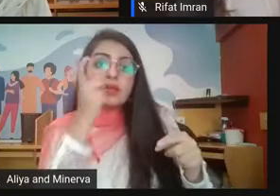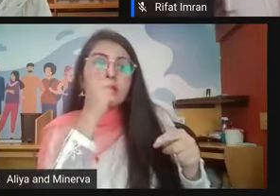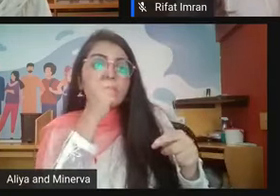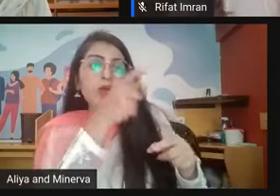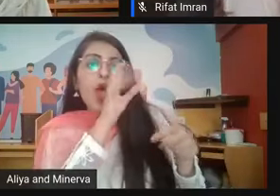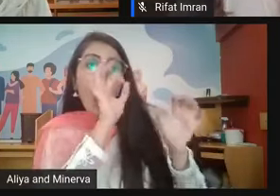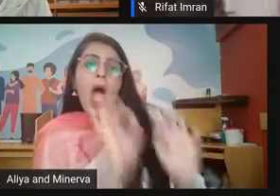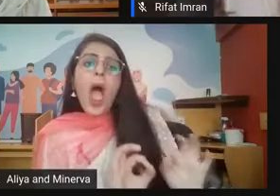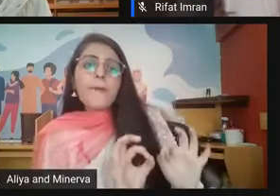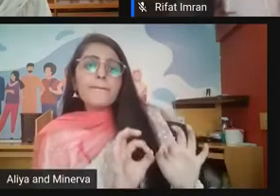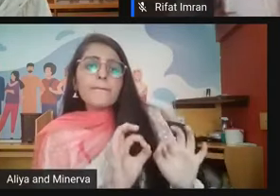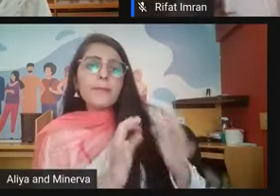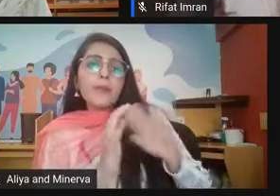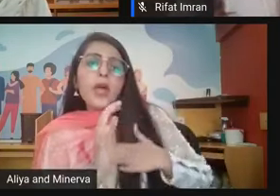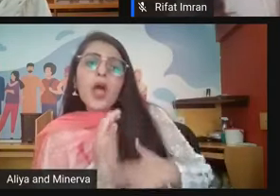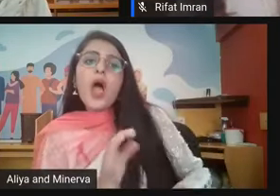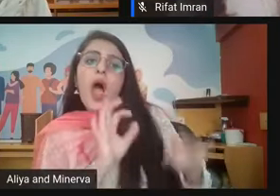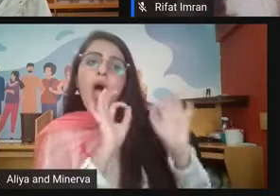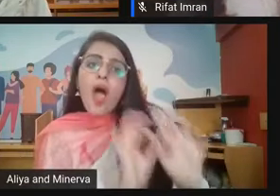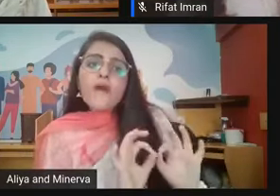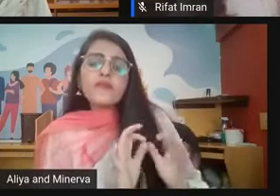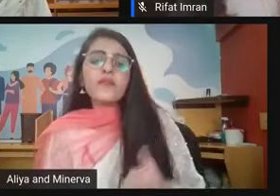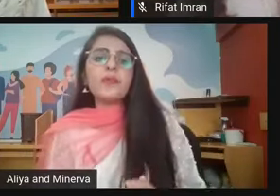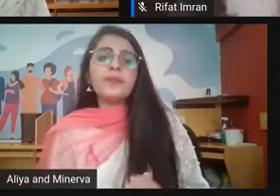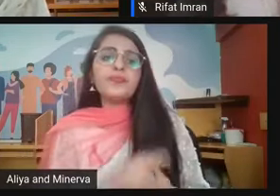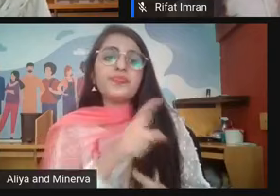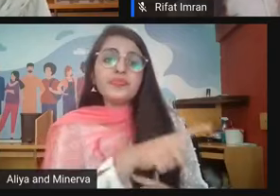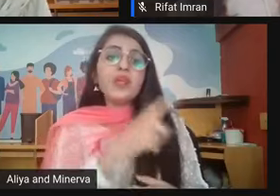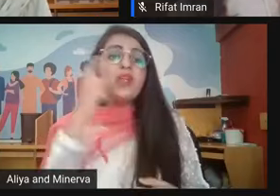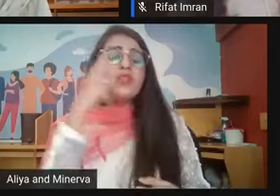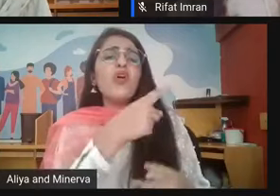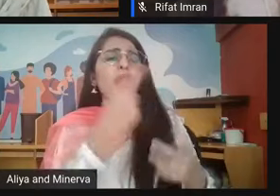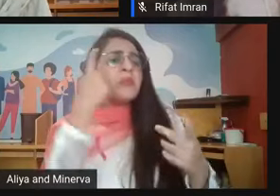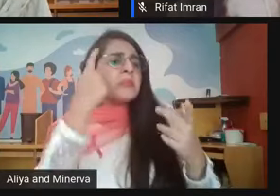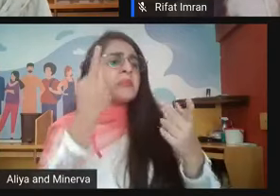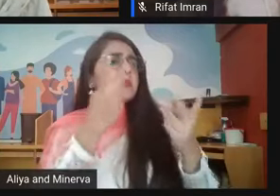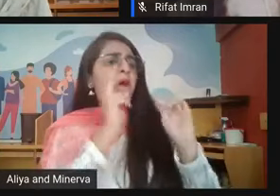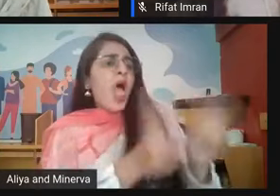इट बिकम्स रूडिमेंट्री. दैट इज, ये समझने के वो टिश्यू वहां सो जाता है.